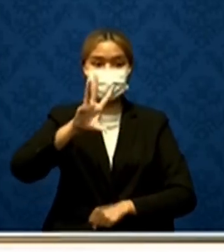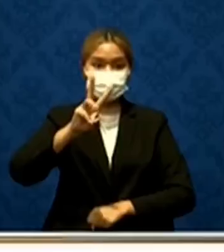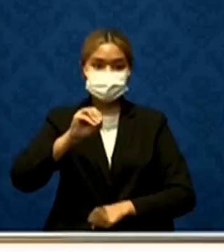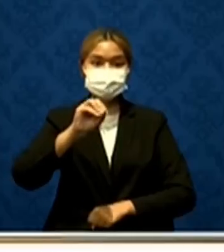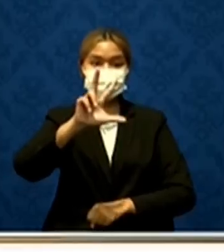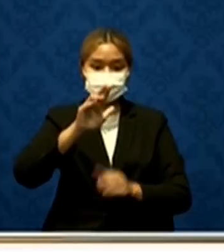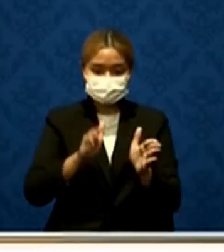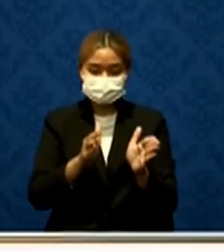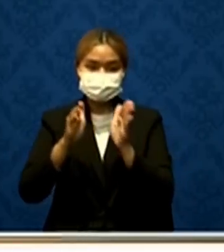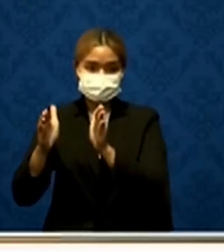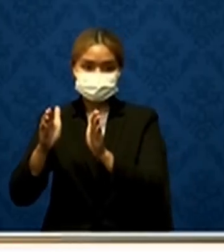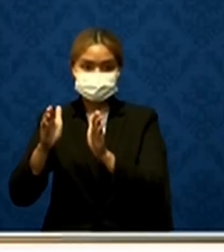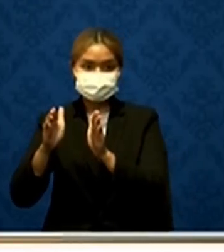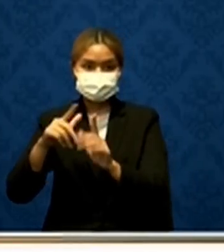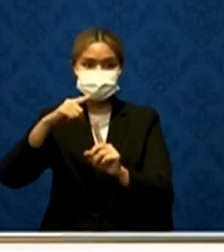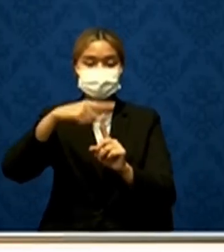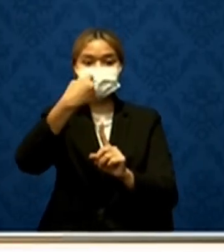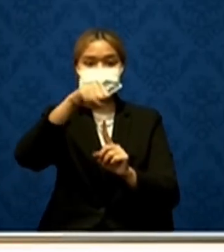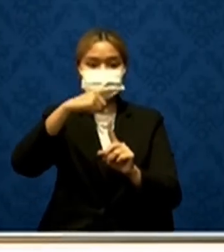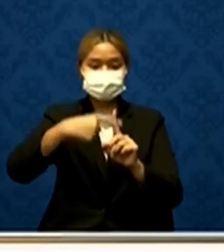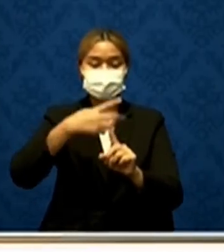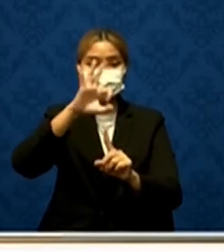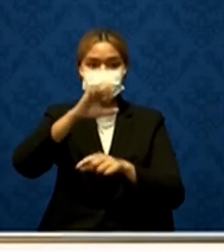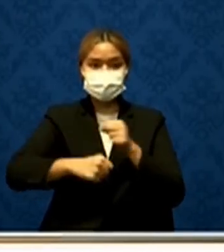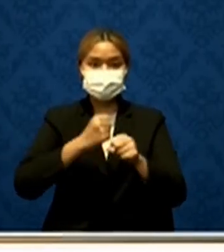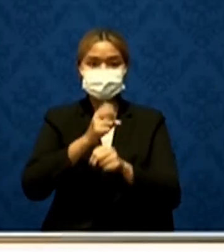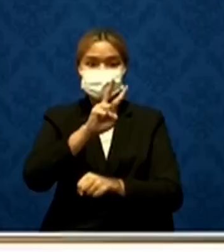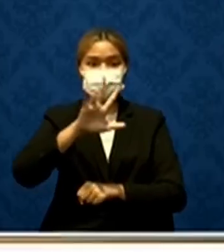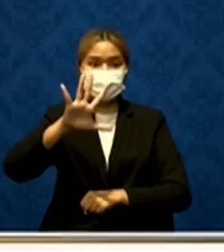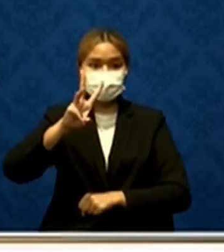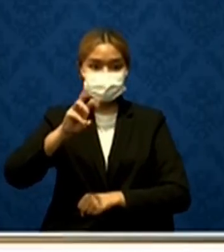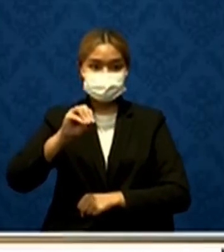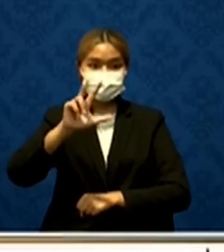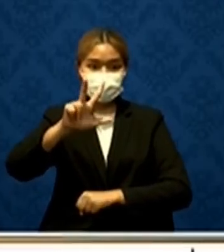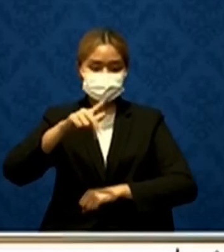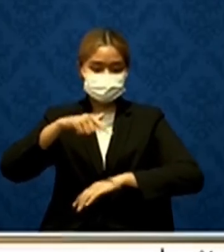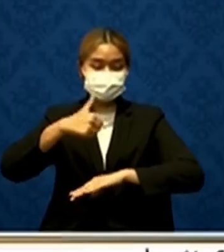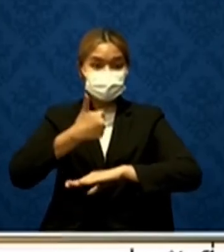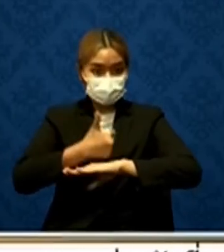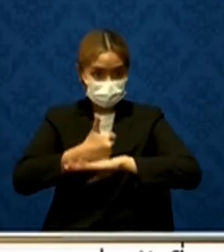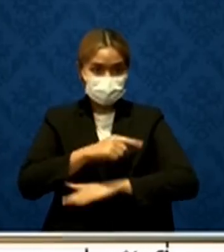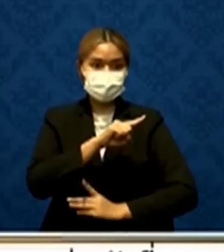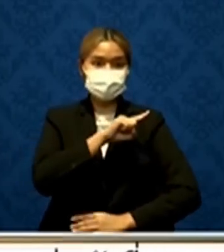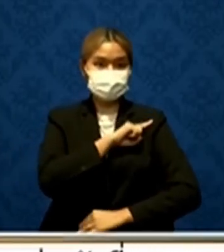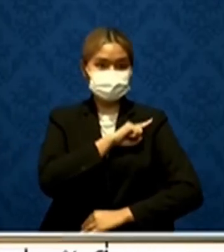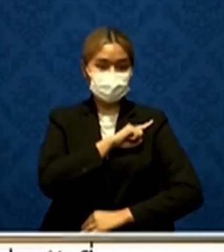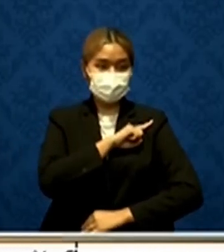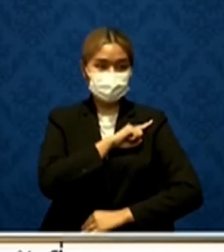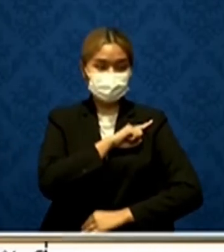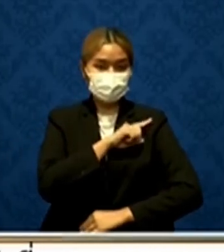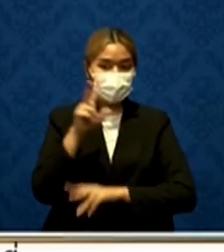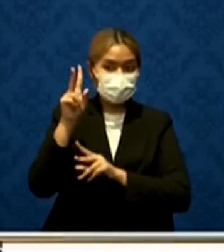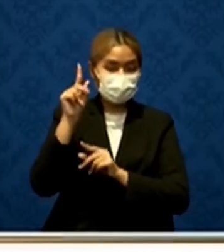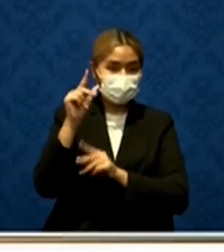กันยายน 63พูดในการคนใหม่เข้ารับหน้าที่ประมาณ 1สัปดาห์ท่านทราบเรื่องปั๊บรายงานให้ผมทราบ